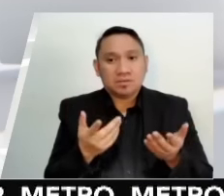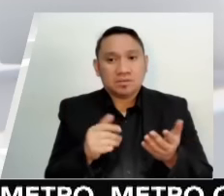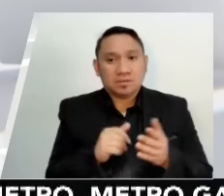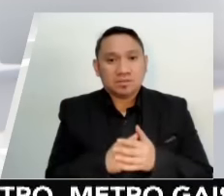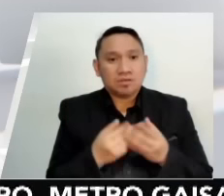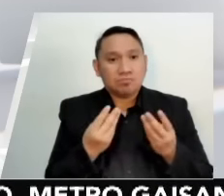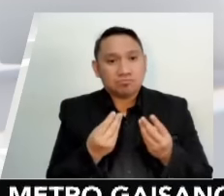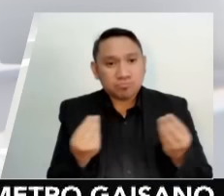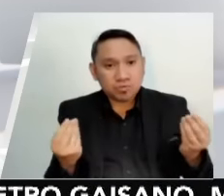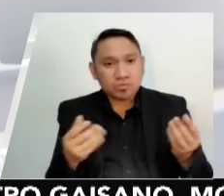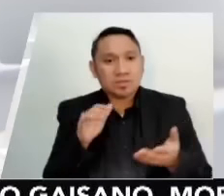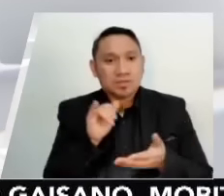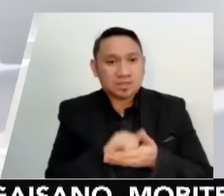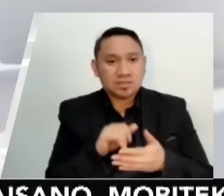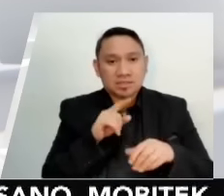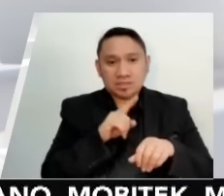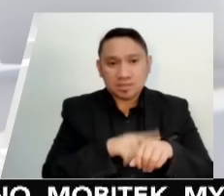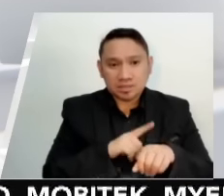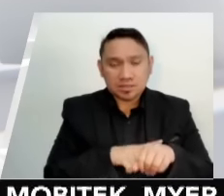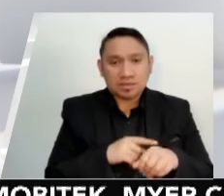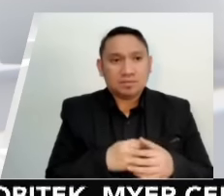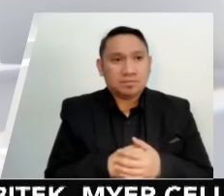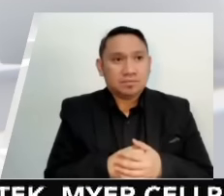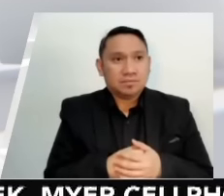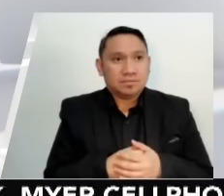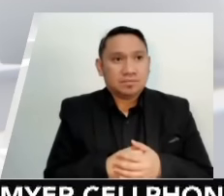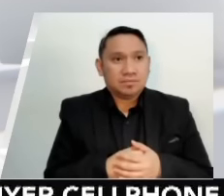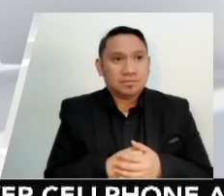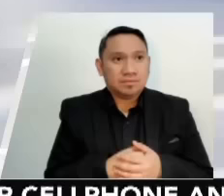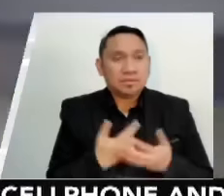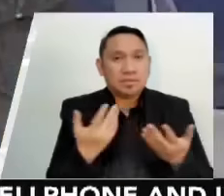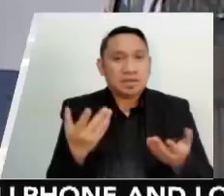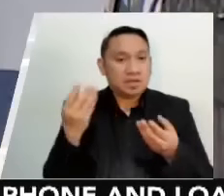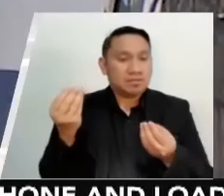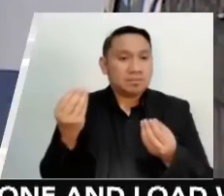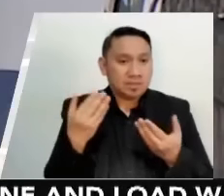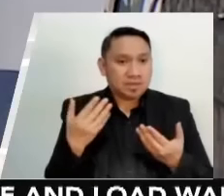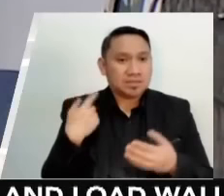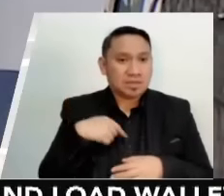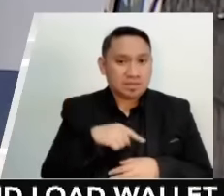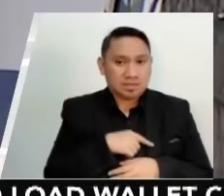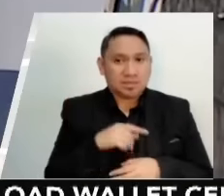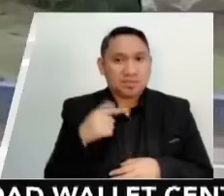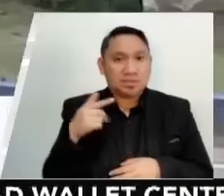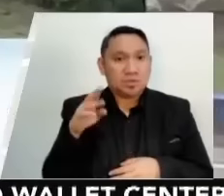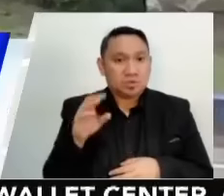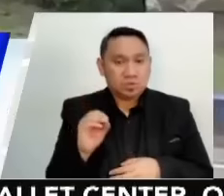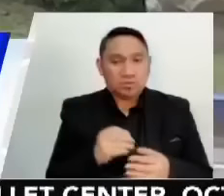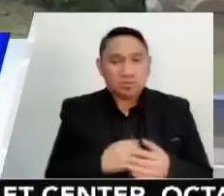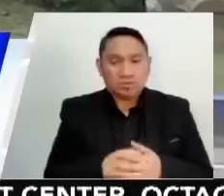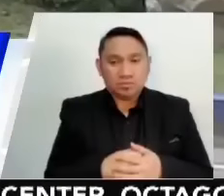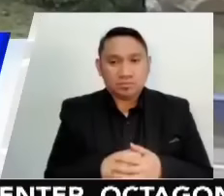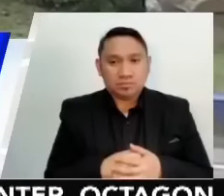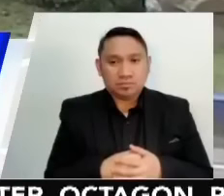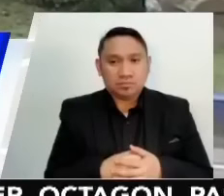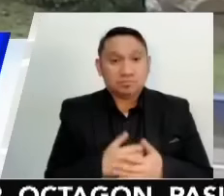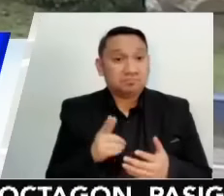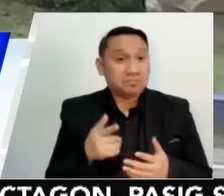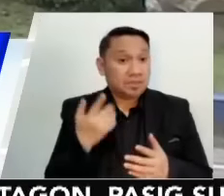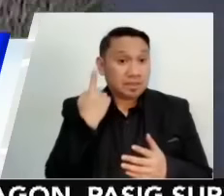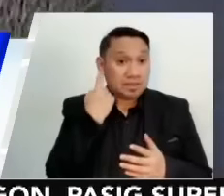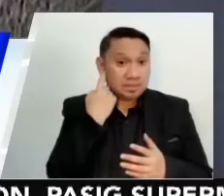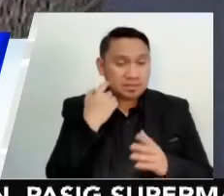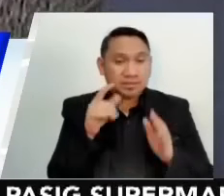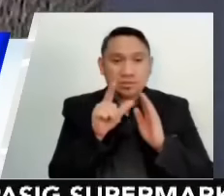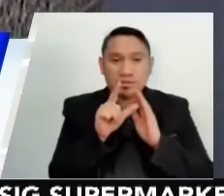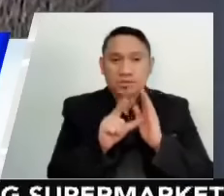yung time na unang naibigay sa atin si Alice Guo. Kanina dumating ang mga abogado ni Guo sa PNP Custodial Center